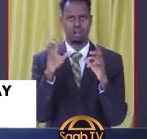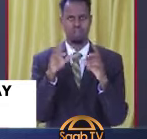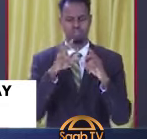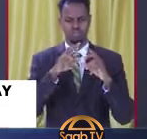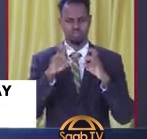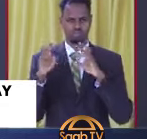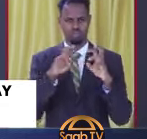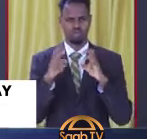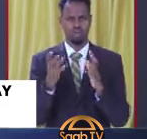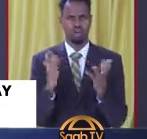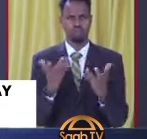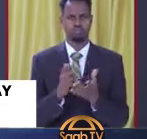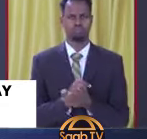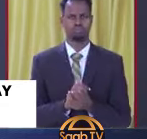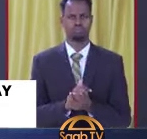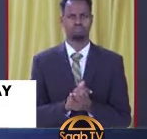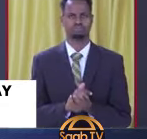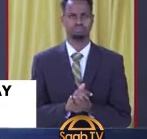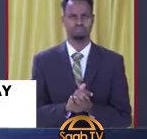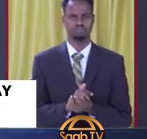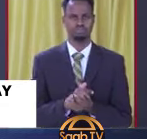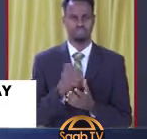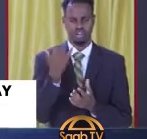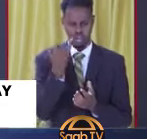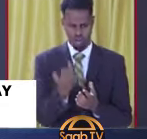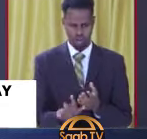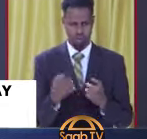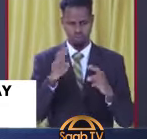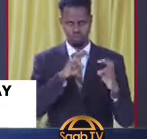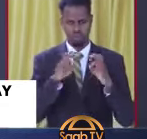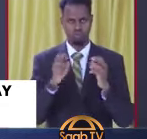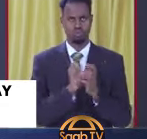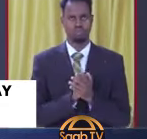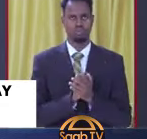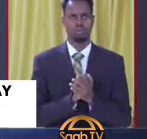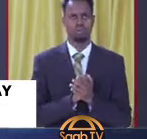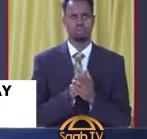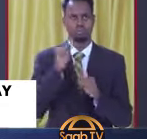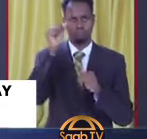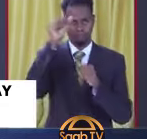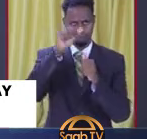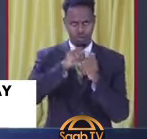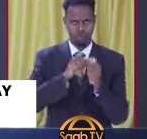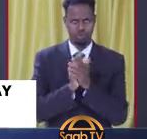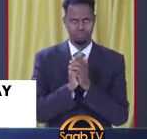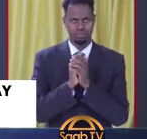qabanaa ee imkaan isku hayno ay fagaaraha shaqada ka cadaysay?